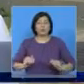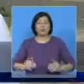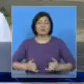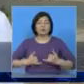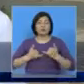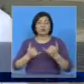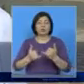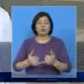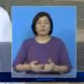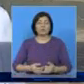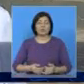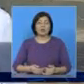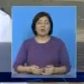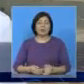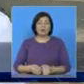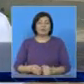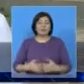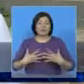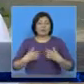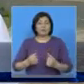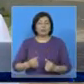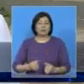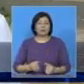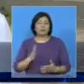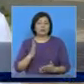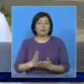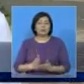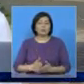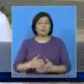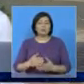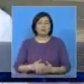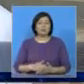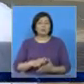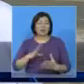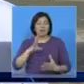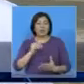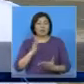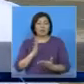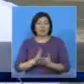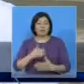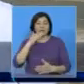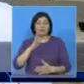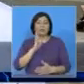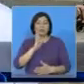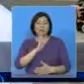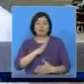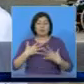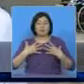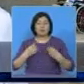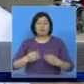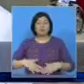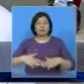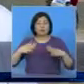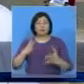құттықтаймыз. Шын жүректен денсаулықтары зор болсын, аспандары ашық болсын, ата-анасының денсаулығы зор